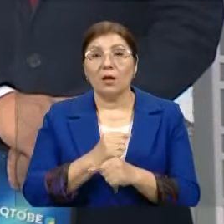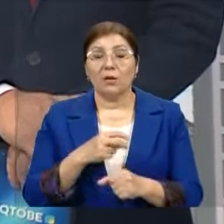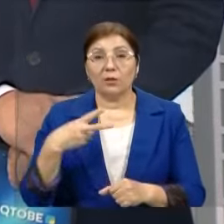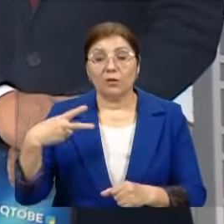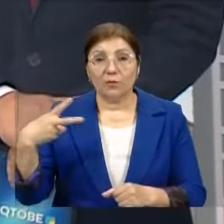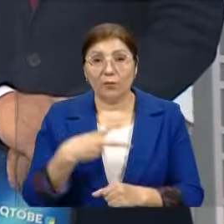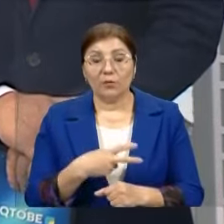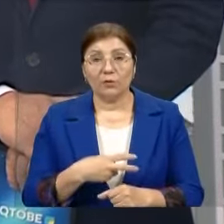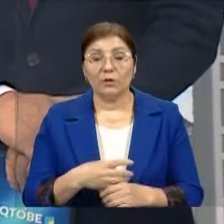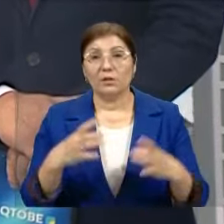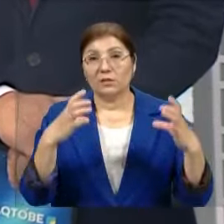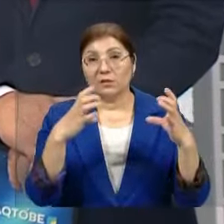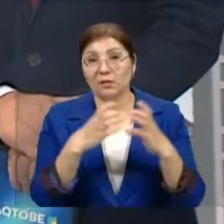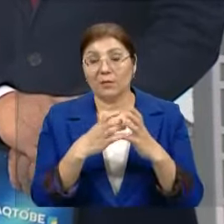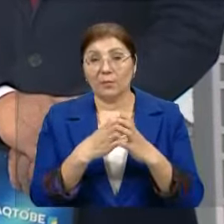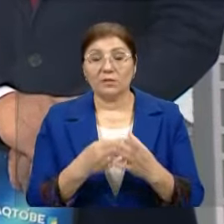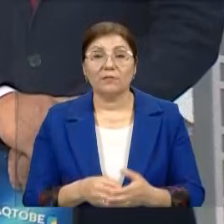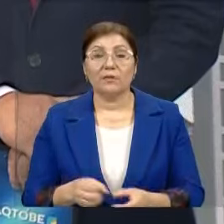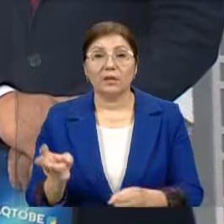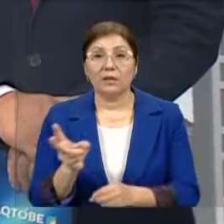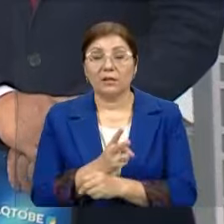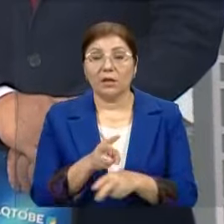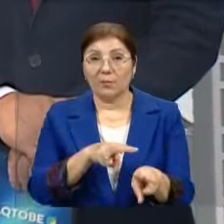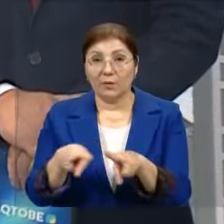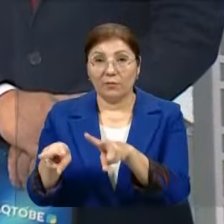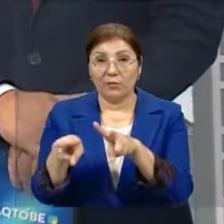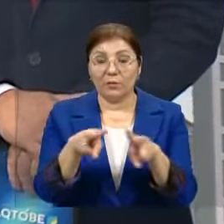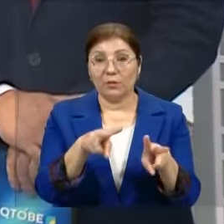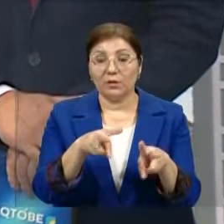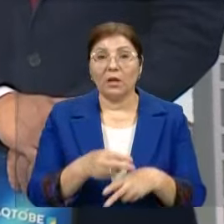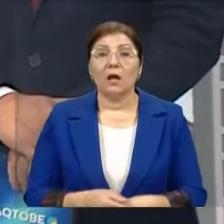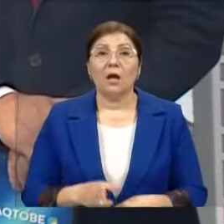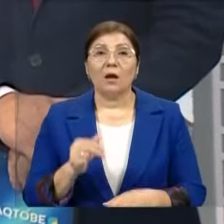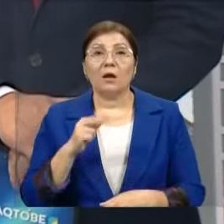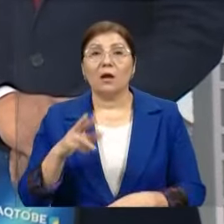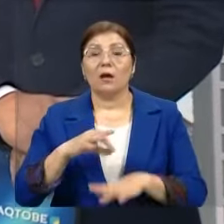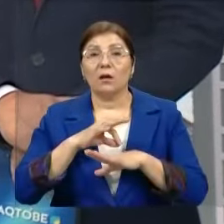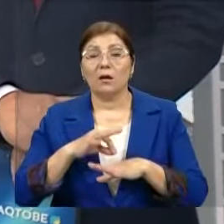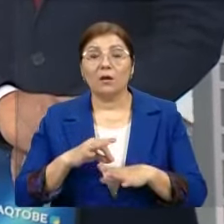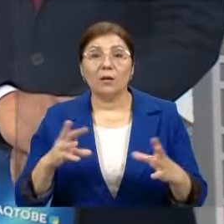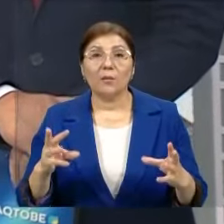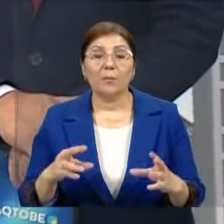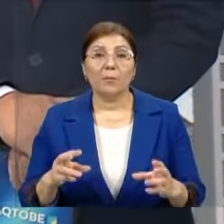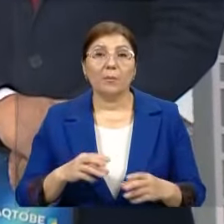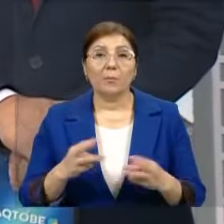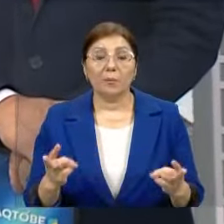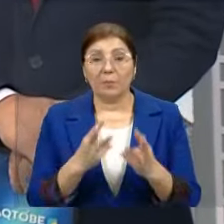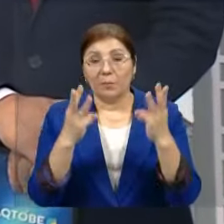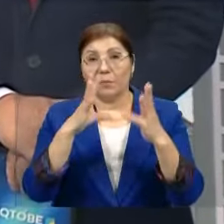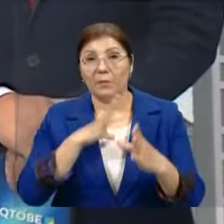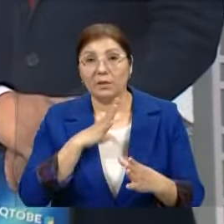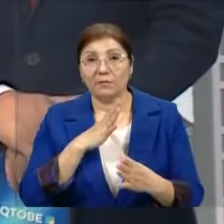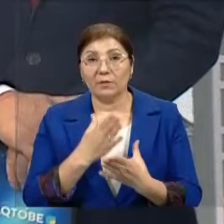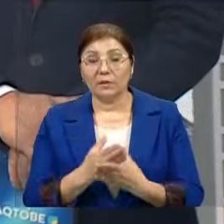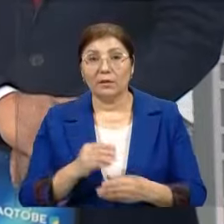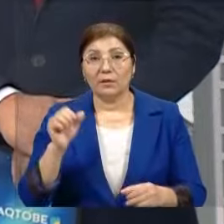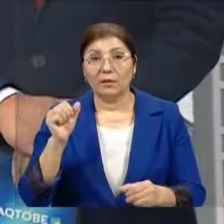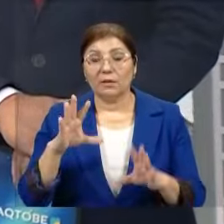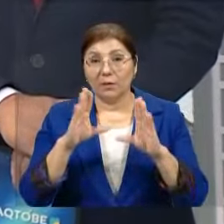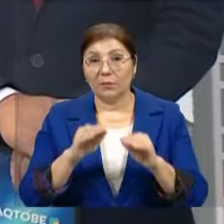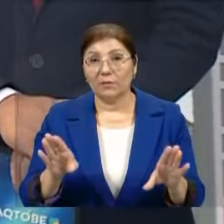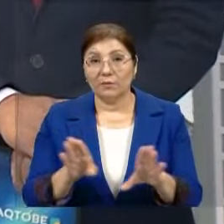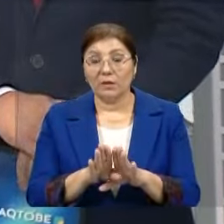знаков, а в ряде населенных пунктов подключить камеры и видеонаблюдения. Также в регионе произошло свыше 200 возгораний. Для своевременной ликвидации